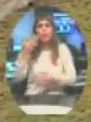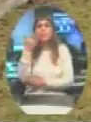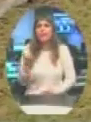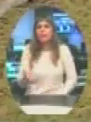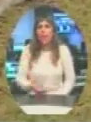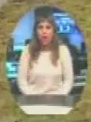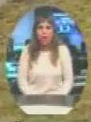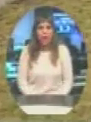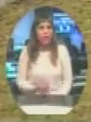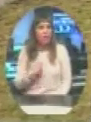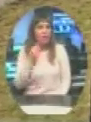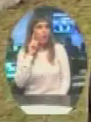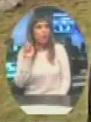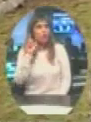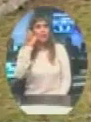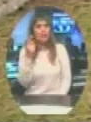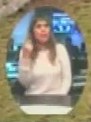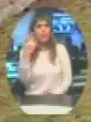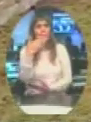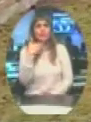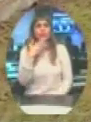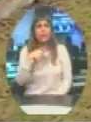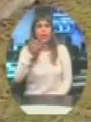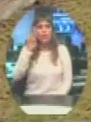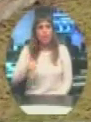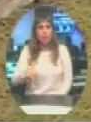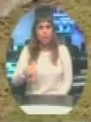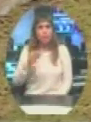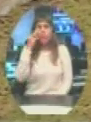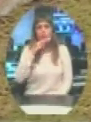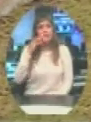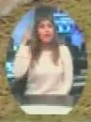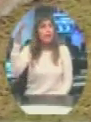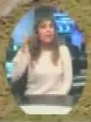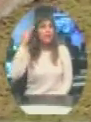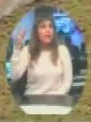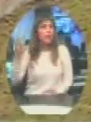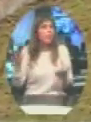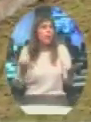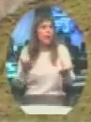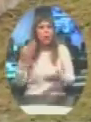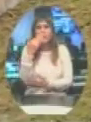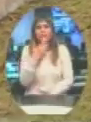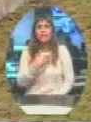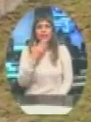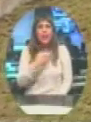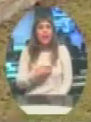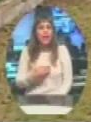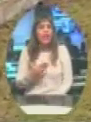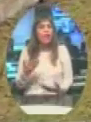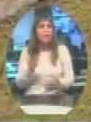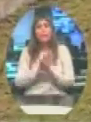לא חושב שיש אחד במדינת ישראל שמנסה אפילו לדמיין מה יקרה, איך תראה מדינת ישראל אם לא תהיה